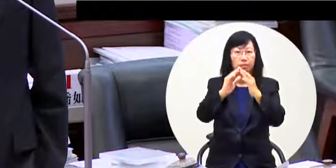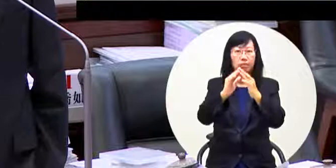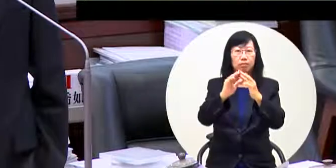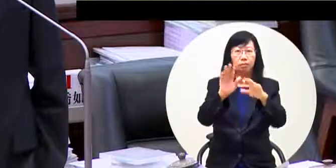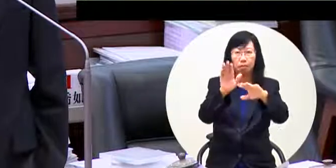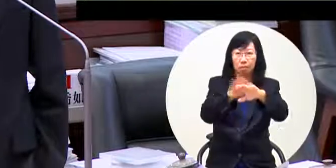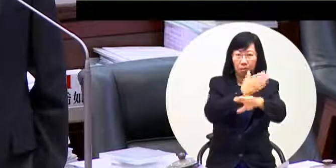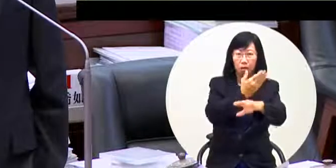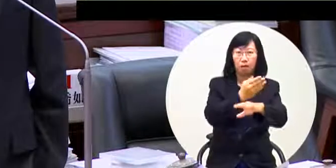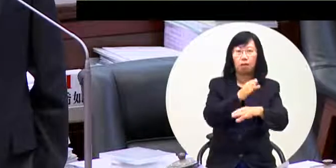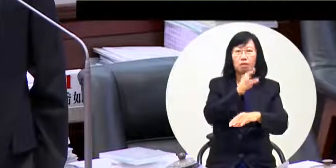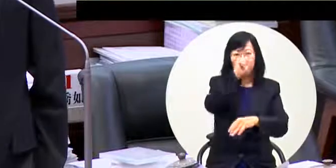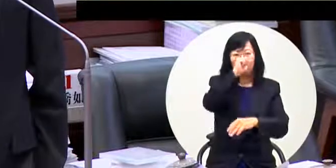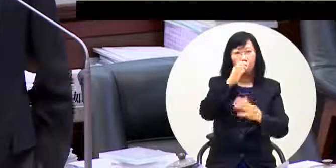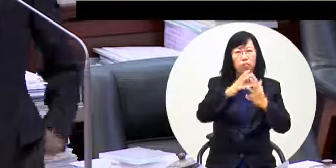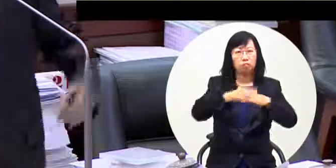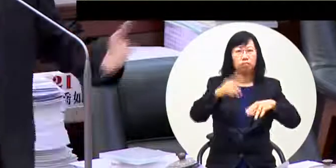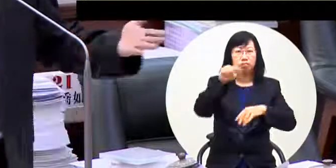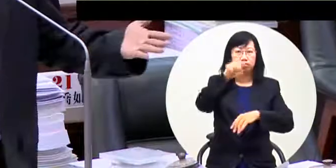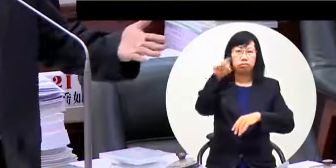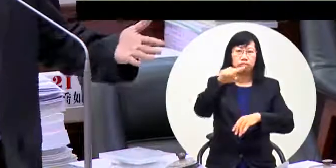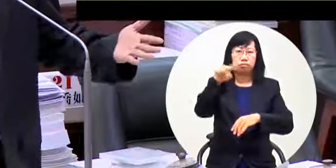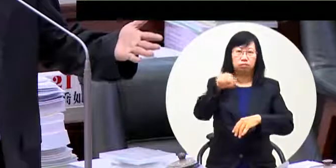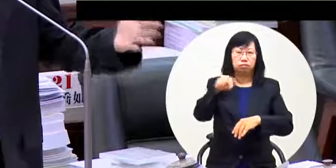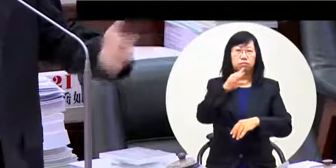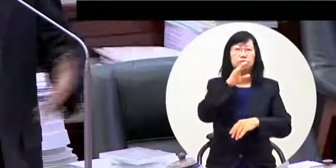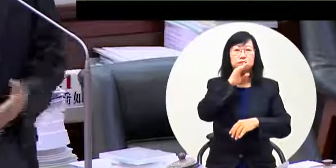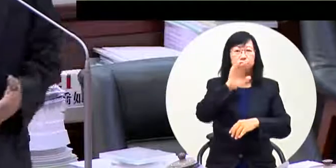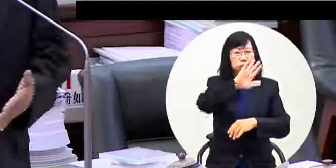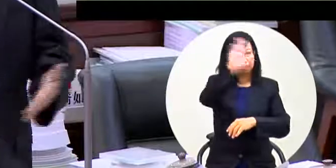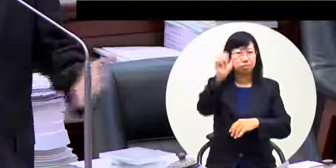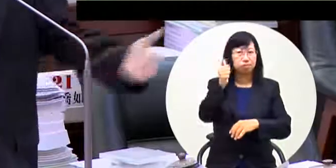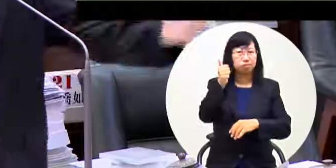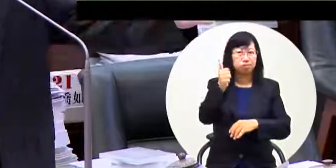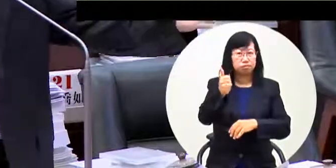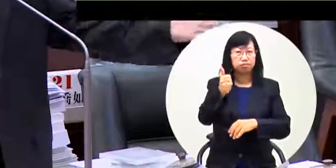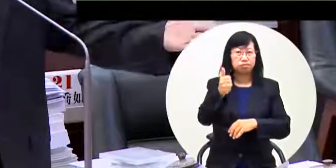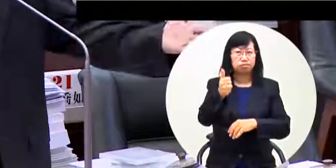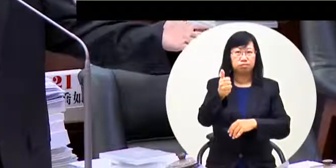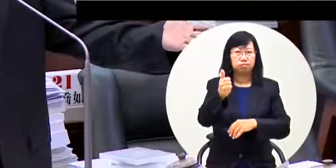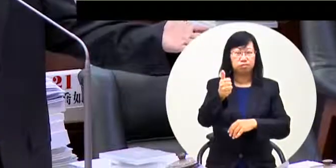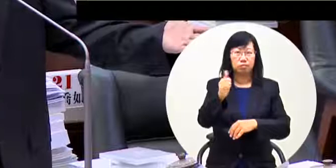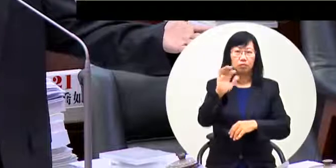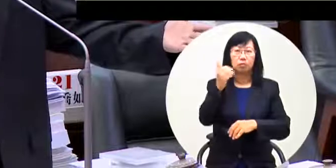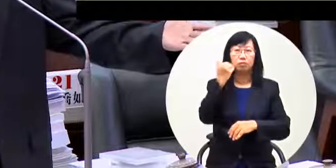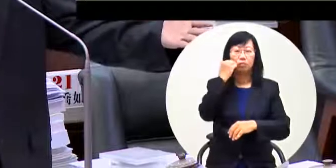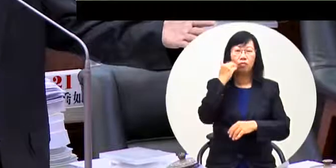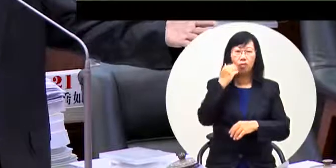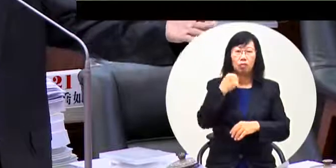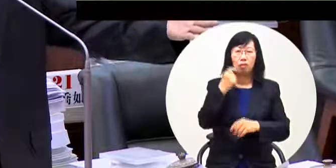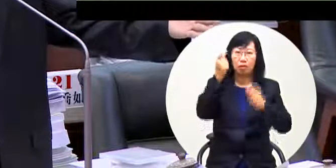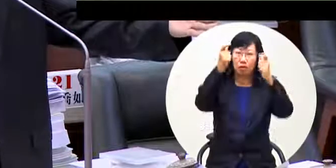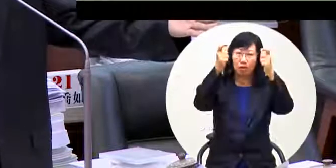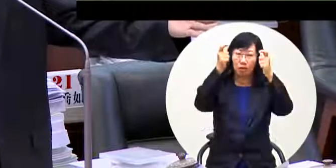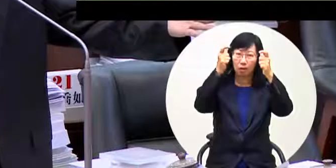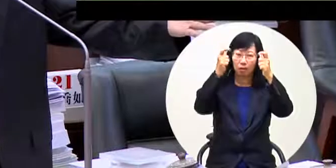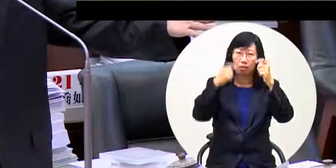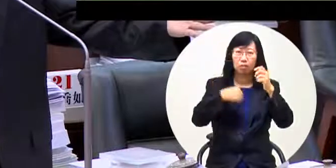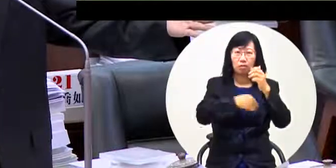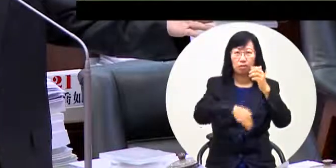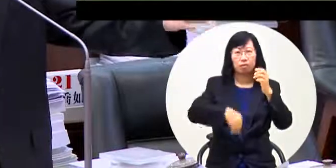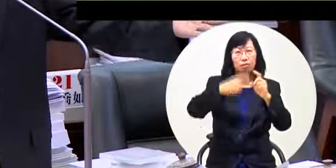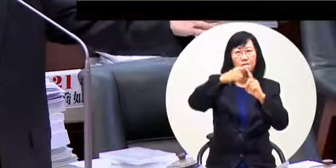厚，好，得天独厚。那我们高雄市体质差，它就是一个工业城，我们自求多